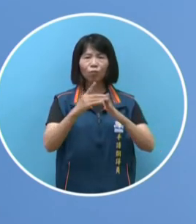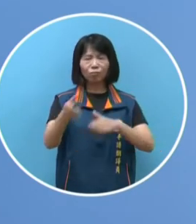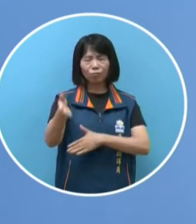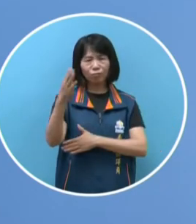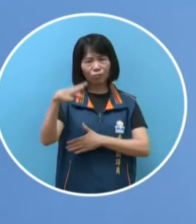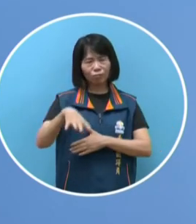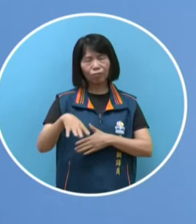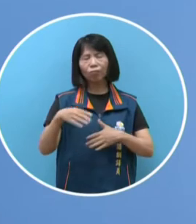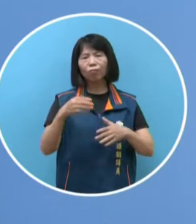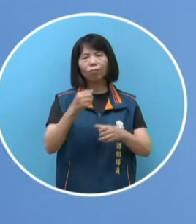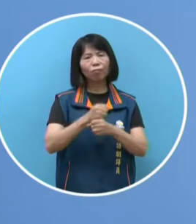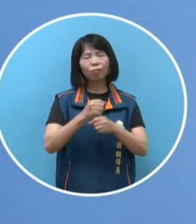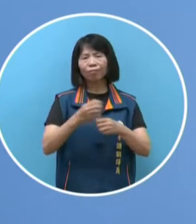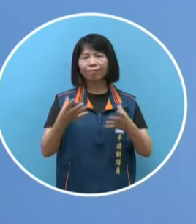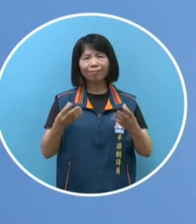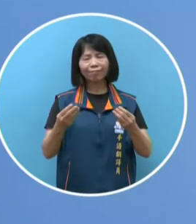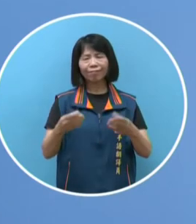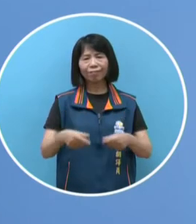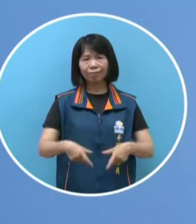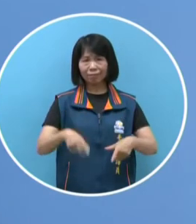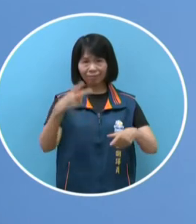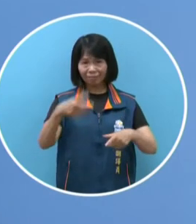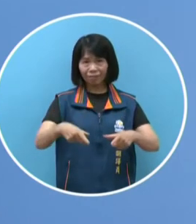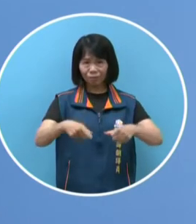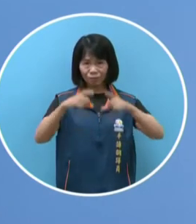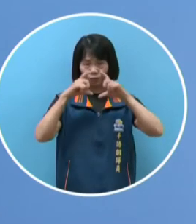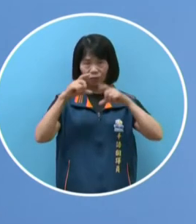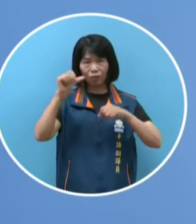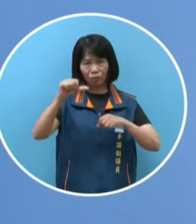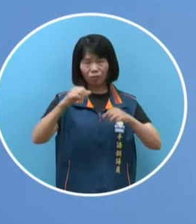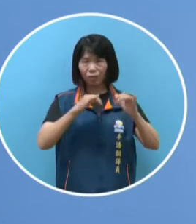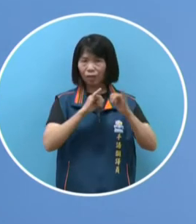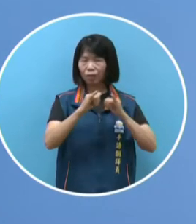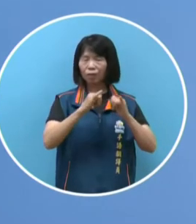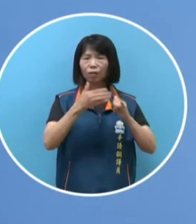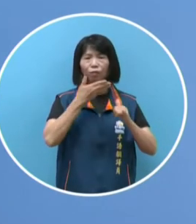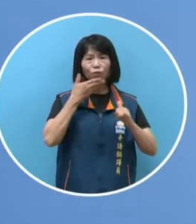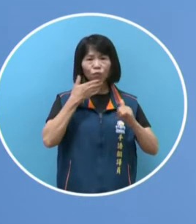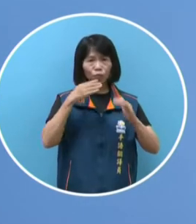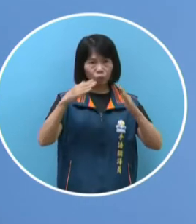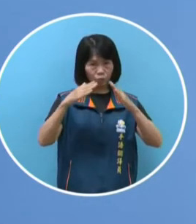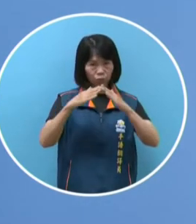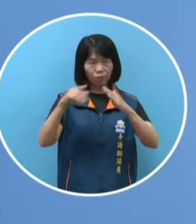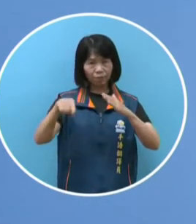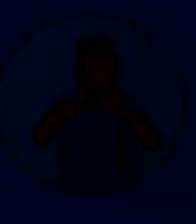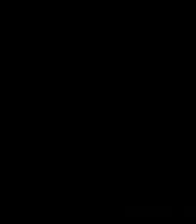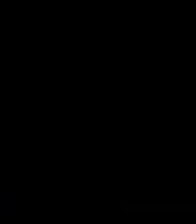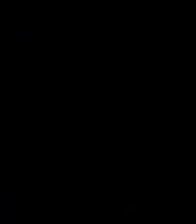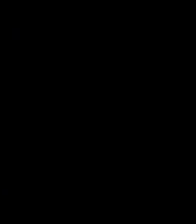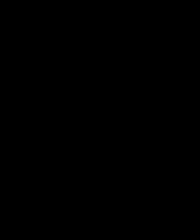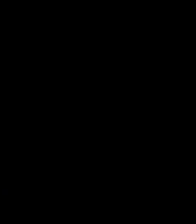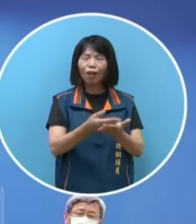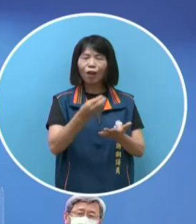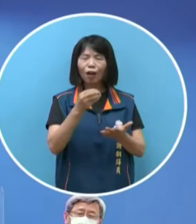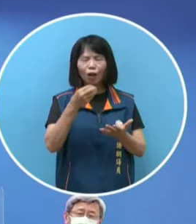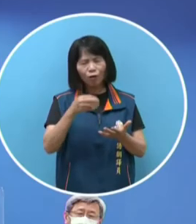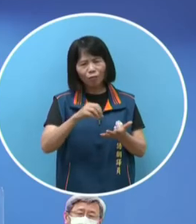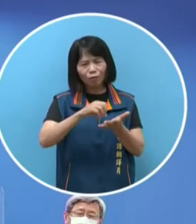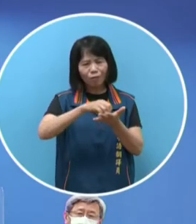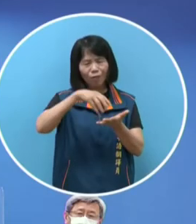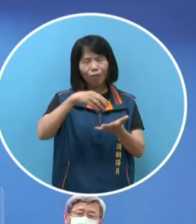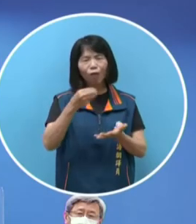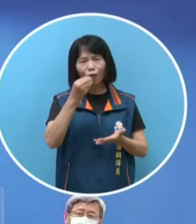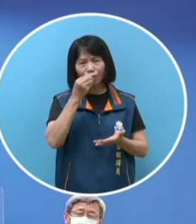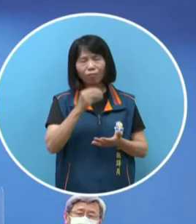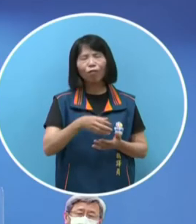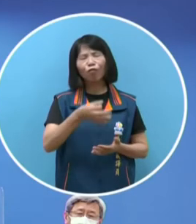班，所以我们再回到5个社区社会福利服务中心来服务乡亲。 县长许正伟